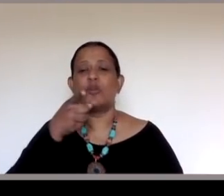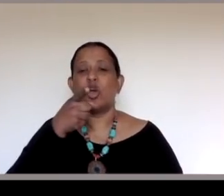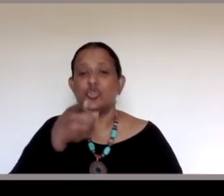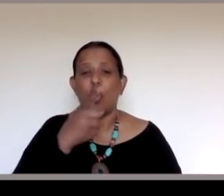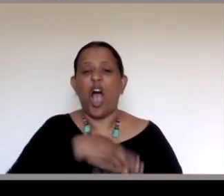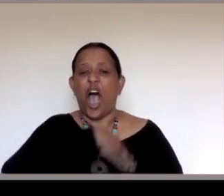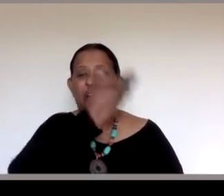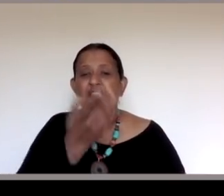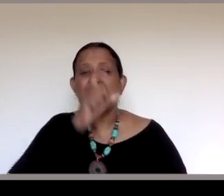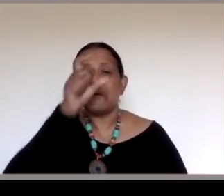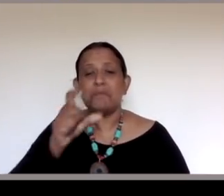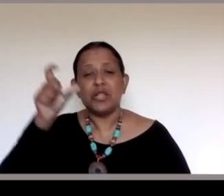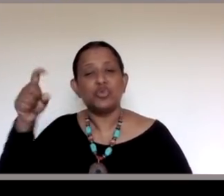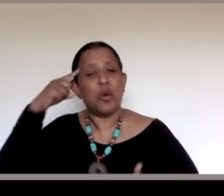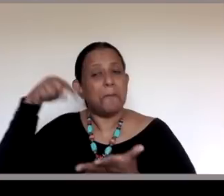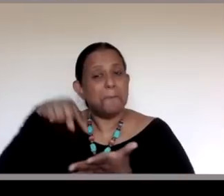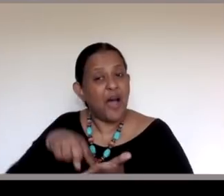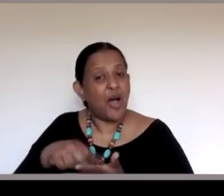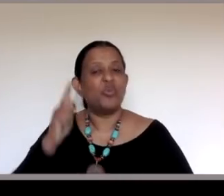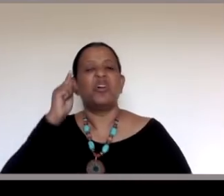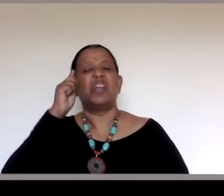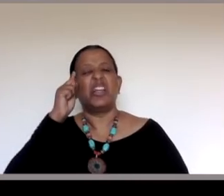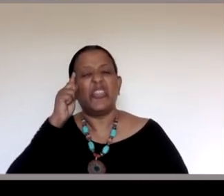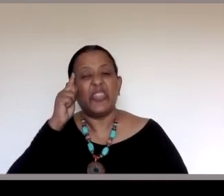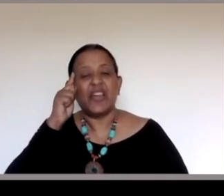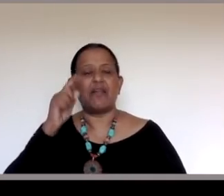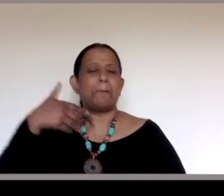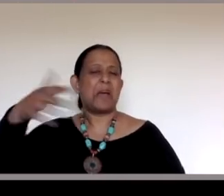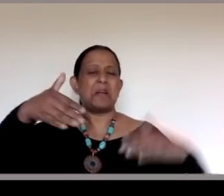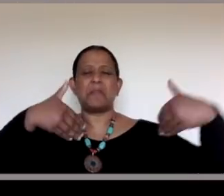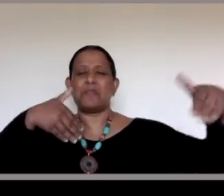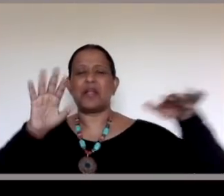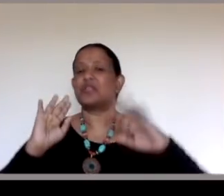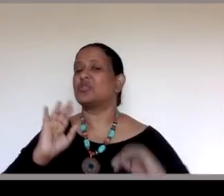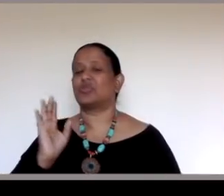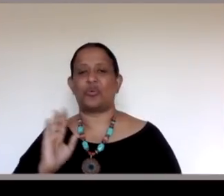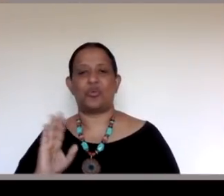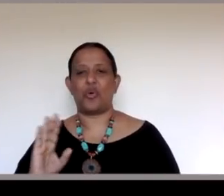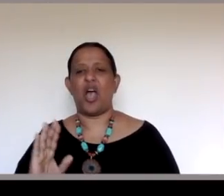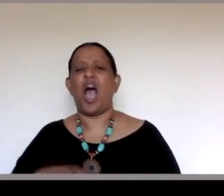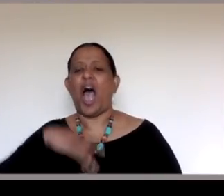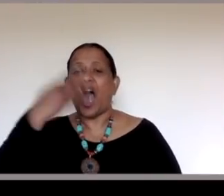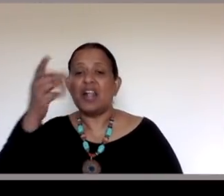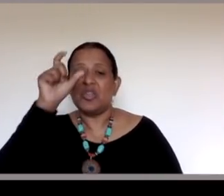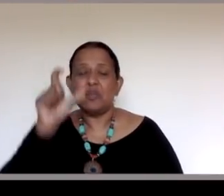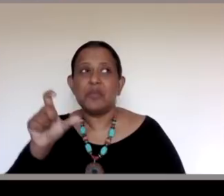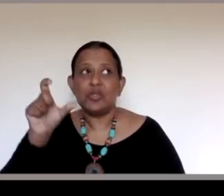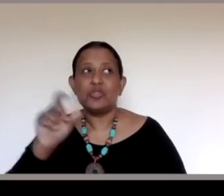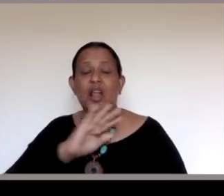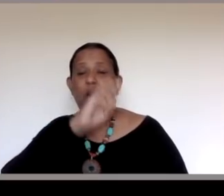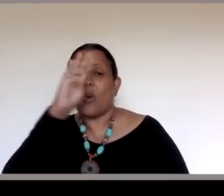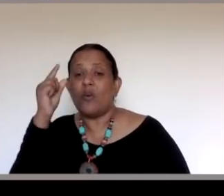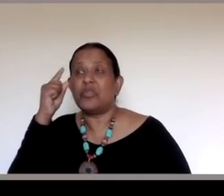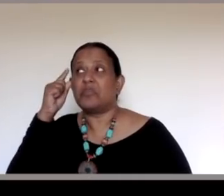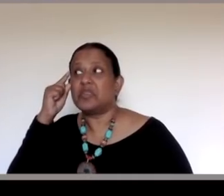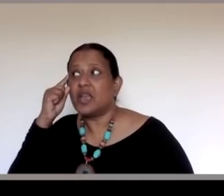ஏய் மேவினி அமாரு தேவா சமஹராயட மேவா கியாண்ட கோஹெத்ம பே. இது மிகவும் கடினமான காரியங்கள். சிலருக்கு இவ்வாறு சொல்வது ஒரு போது